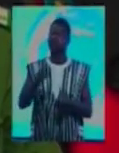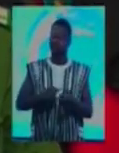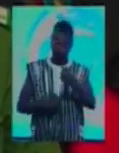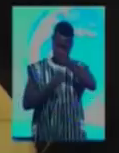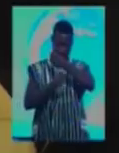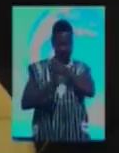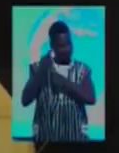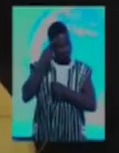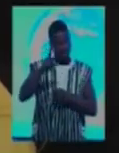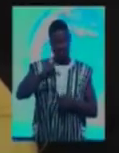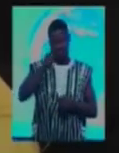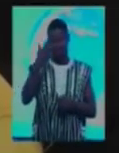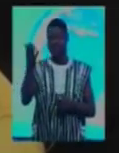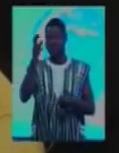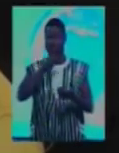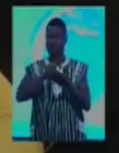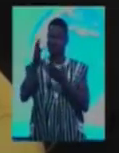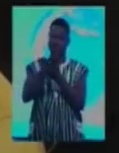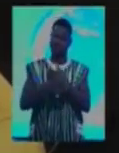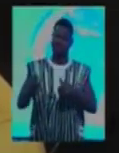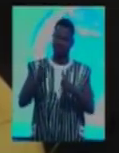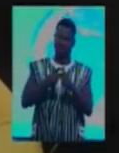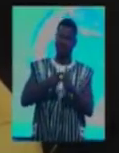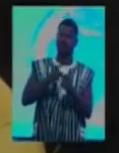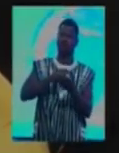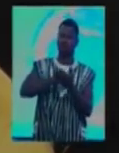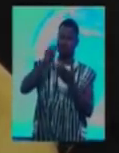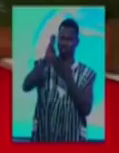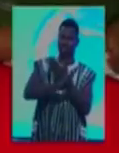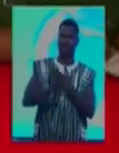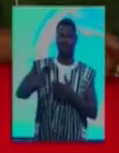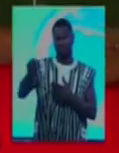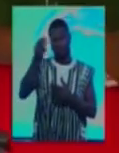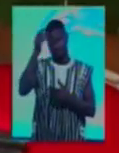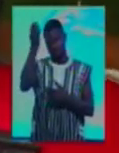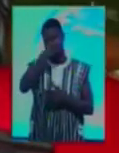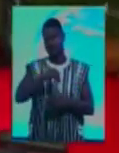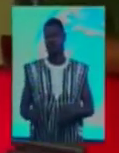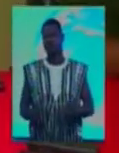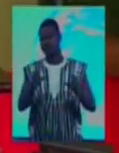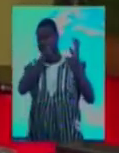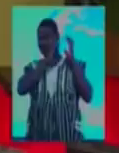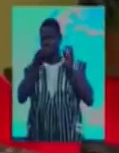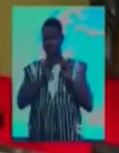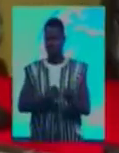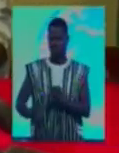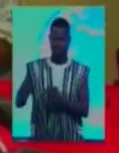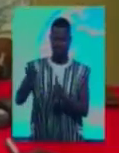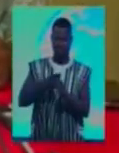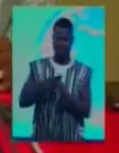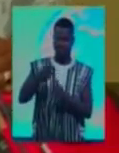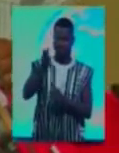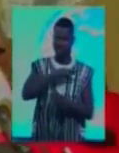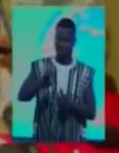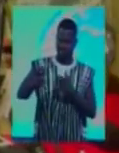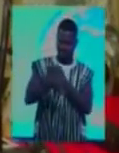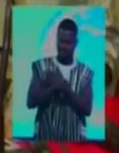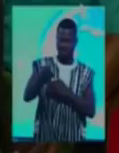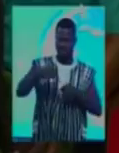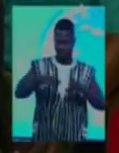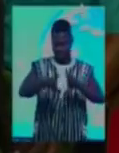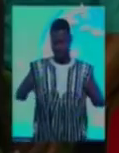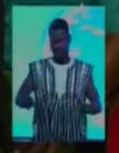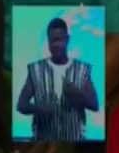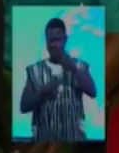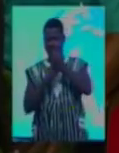25 novembre au 1er décembre à Ouagadougou. Le ministère en charge de l'environnement organise la première édition des aires protégées du